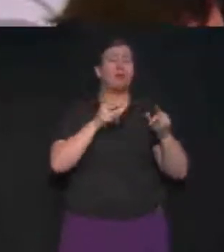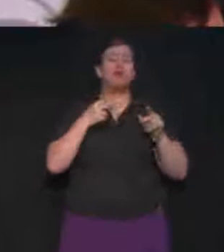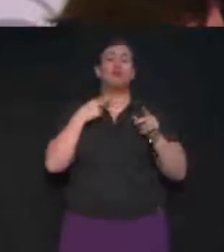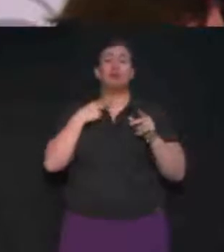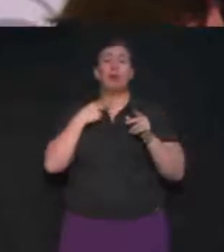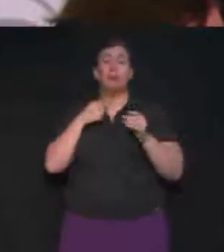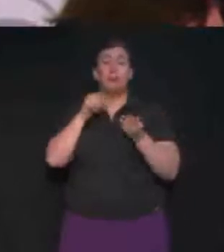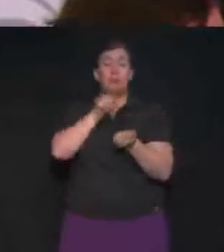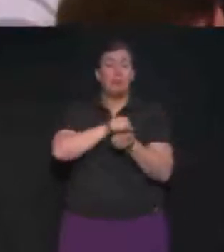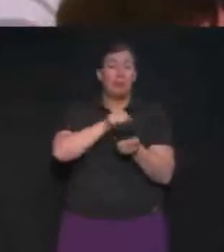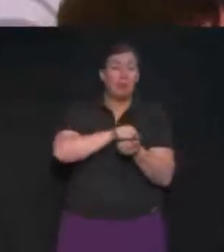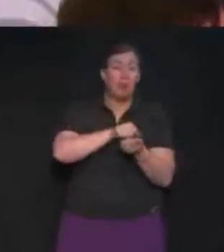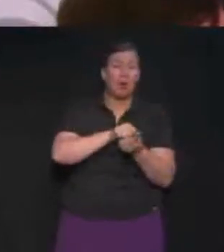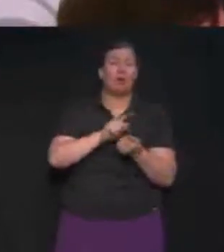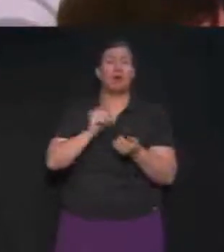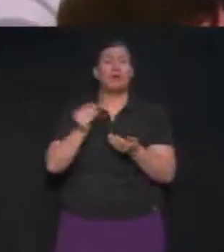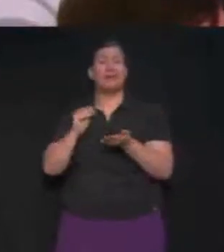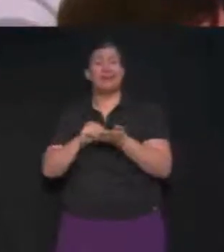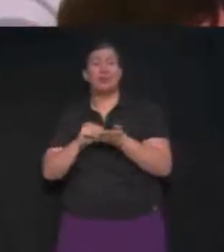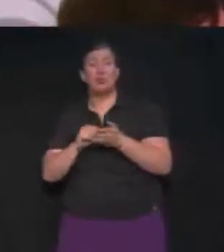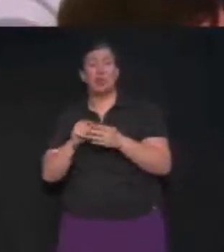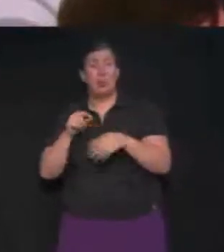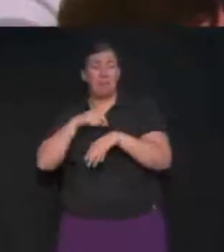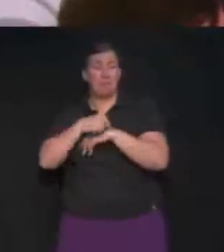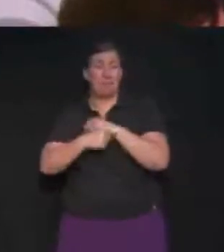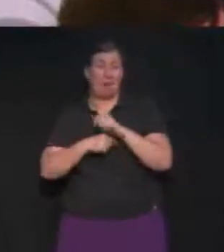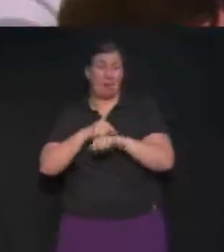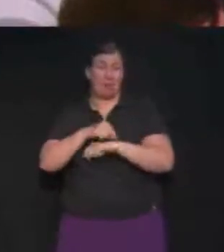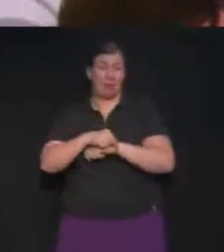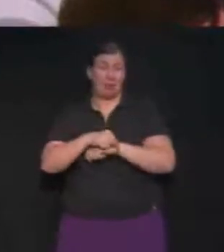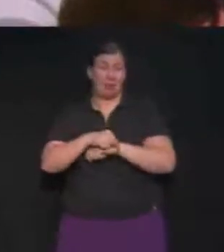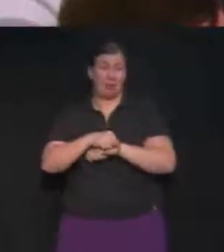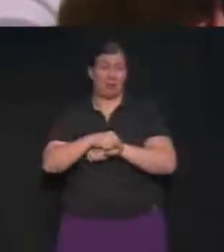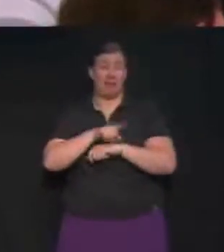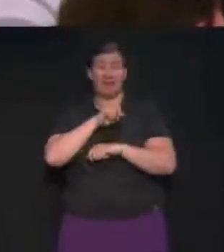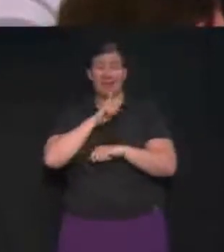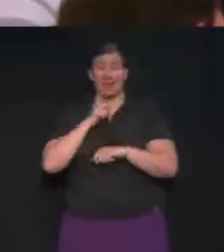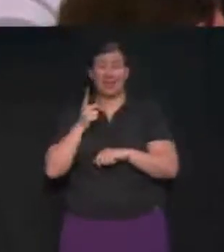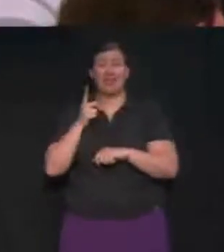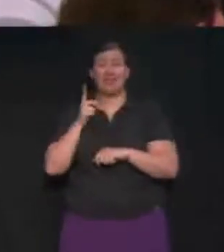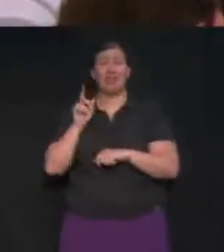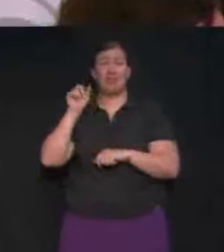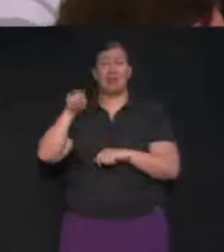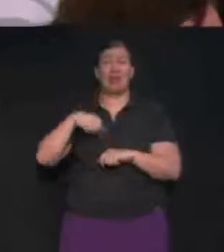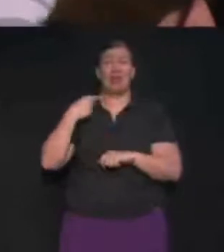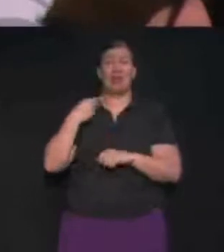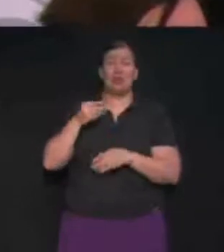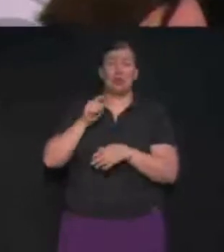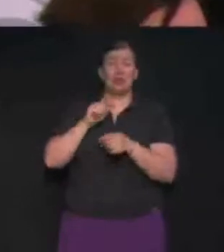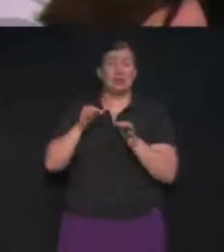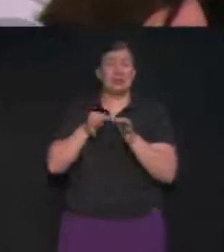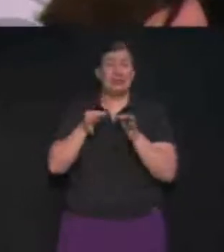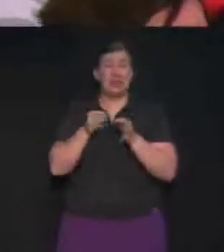wenn ihr reacreditiert werdet werdet ihr das nur wenn ihr diesen Satz zurückgeben könnt